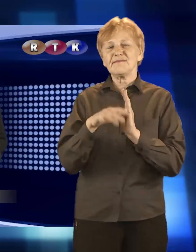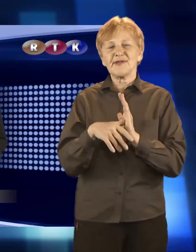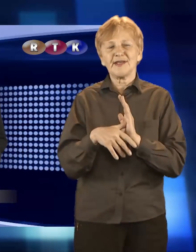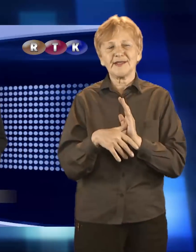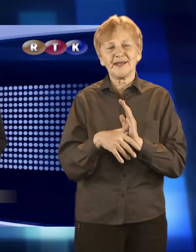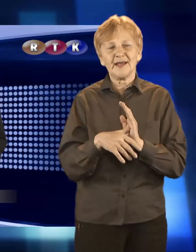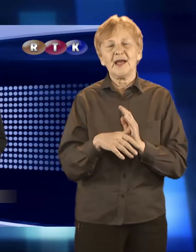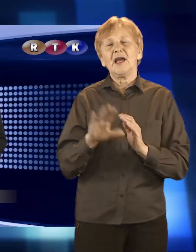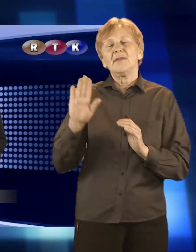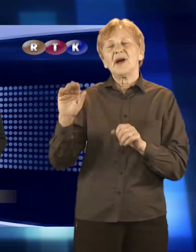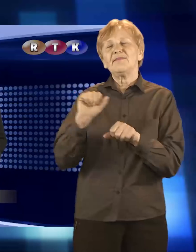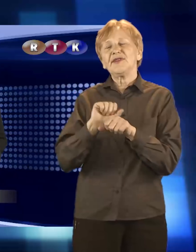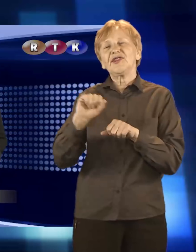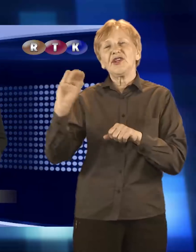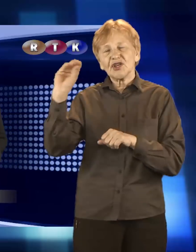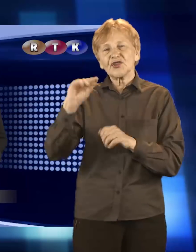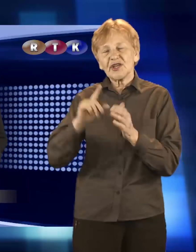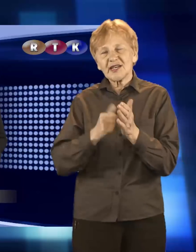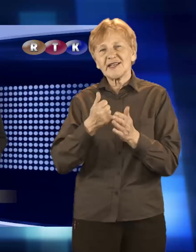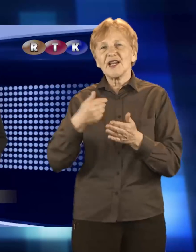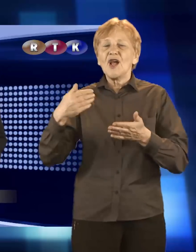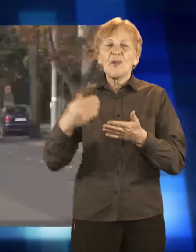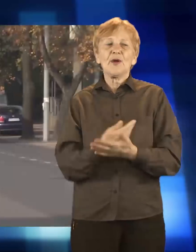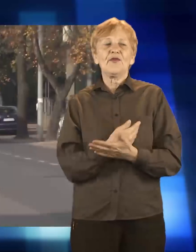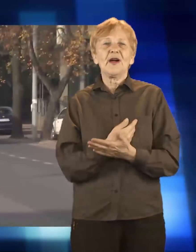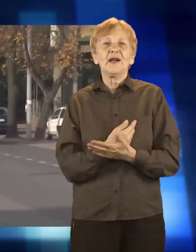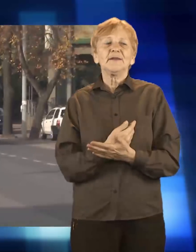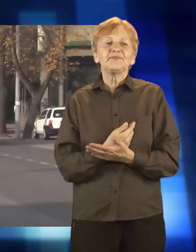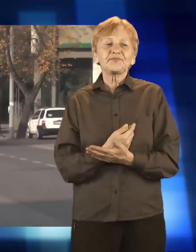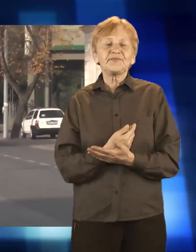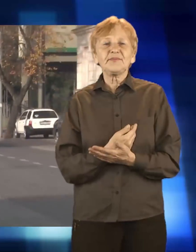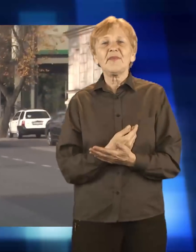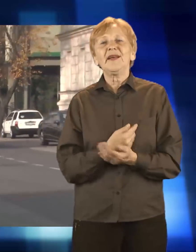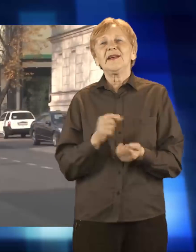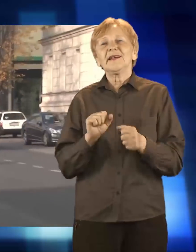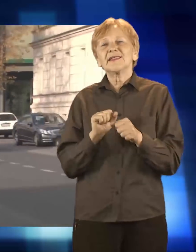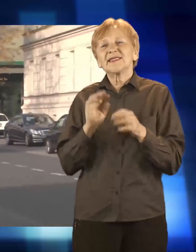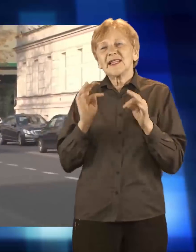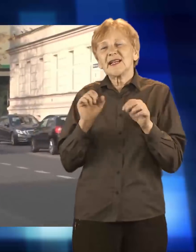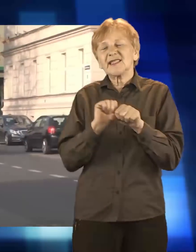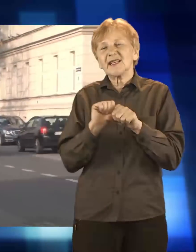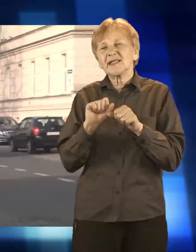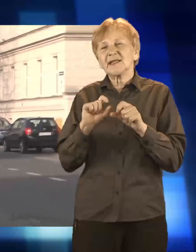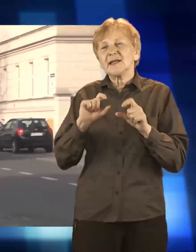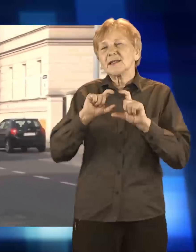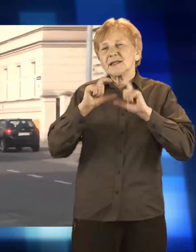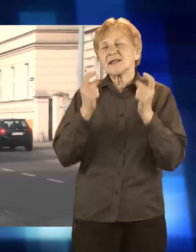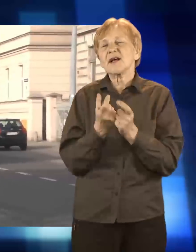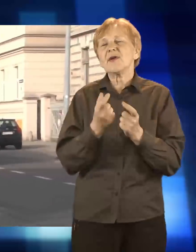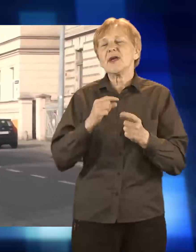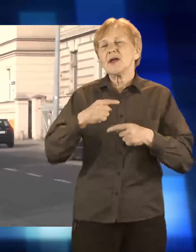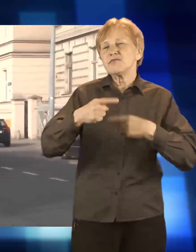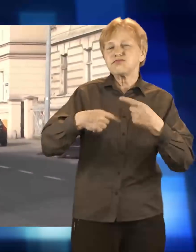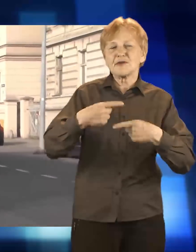jazdy, która już ostatecznie ma spełnić oczekiwania pasażerów. Proces korygowania nowego systemu komunikacji trwa i po